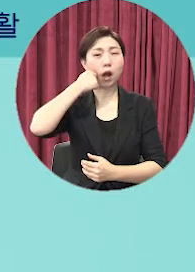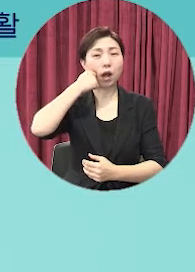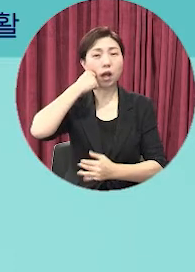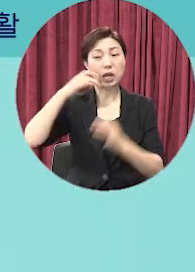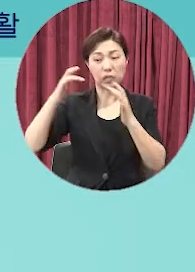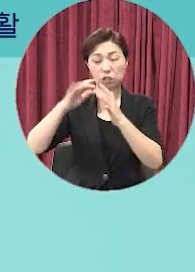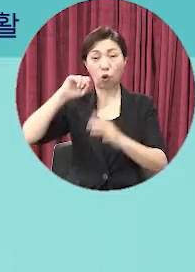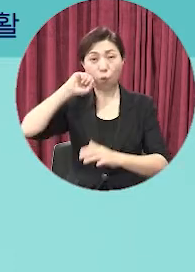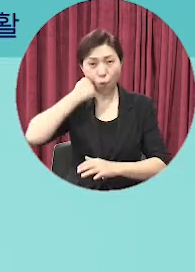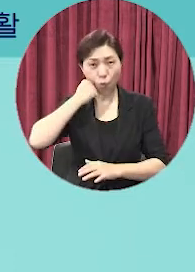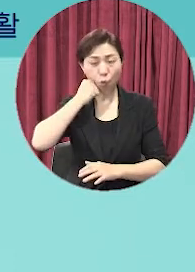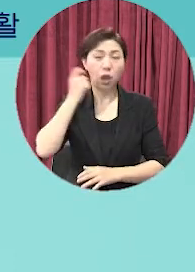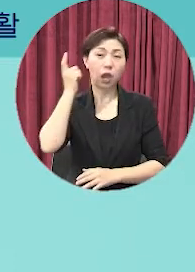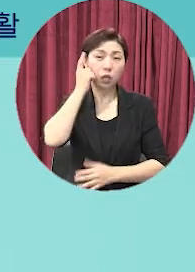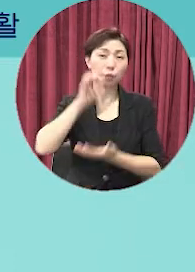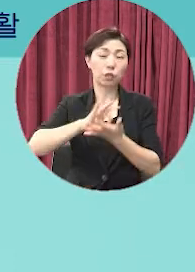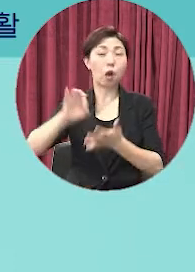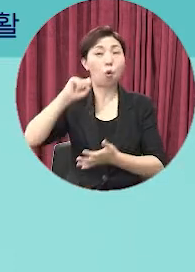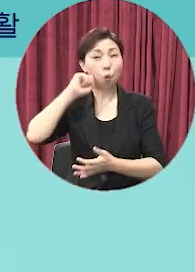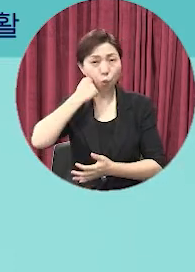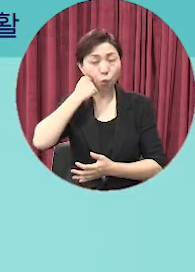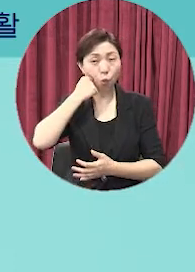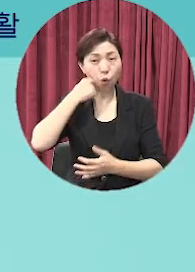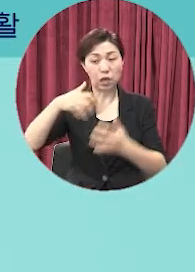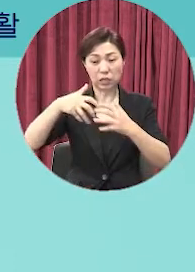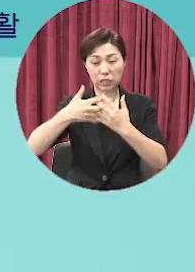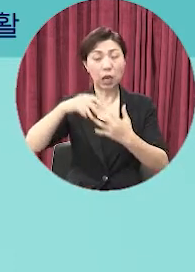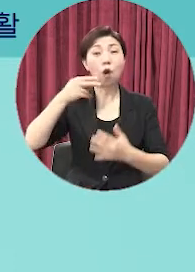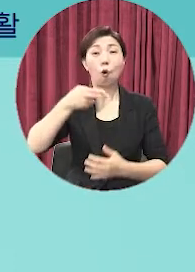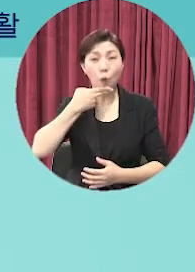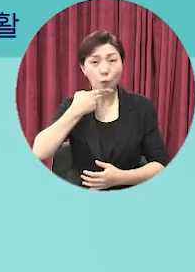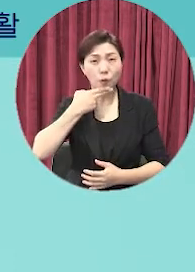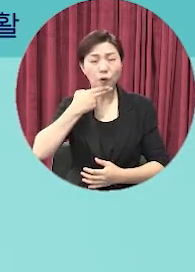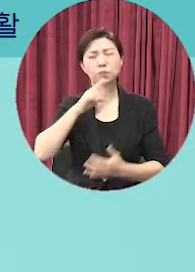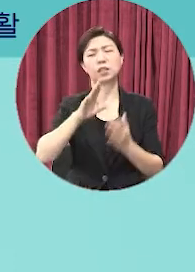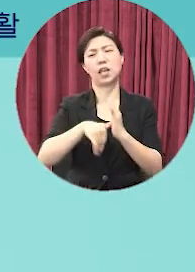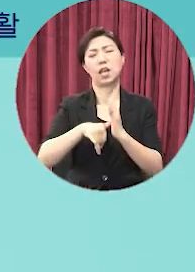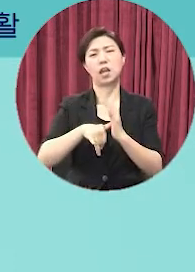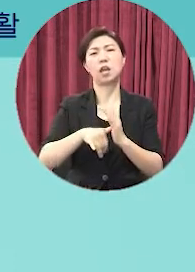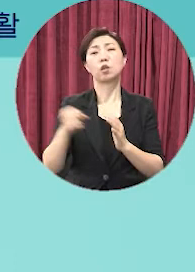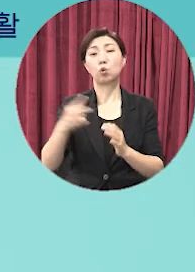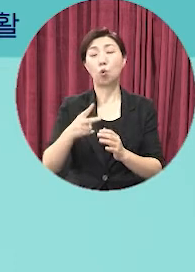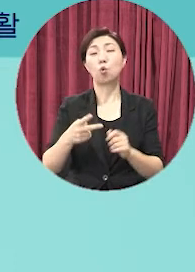대면 서비스가 필요하다고 판단될 때는 대면으로 전환하는 이런 방법을